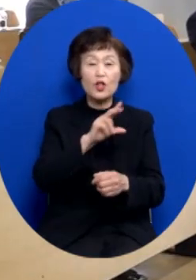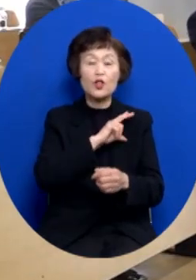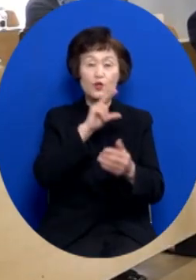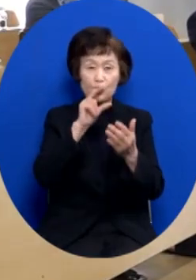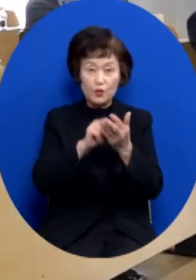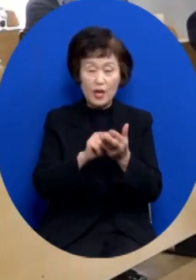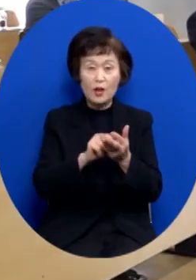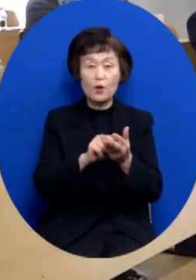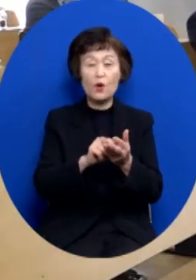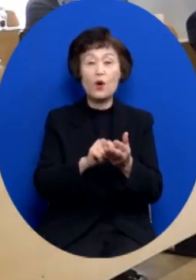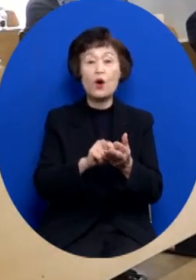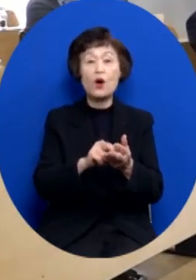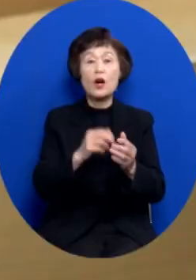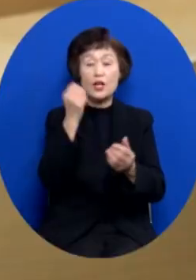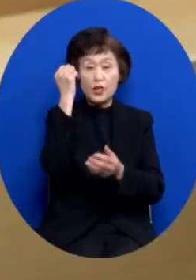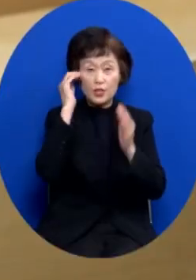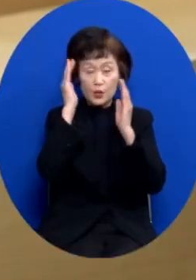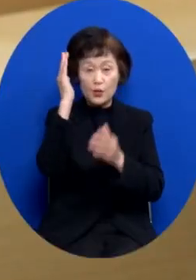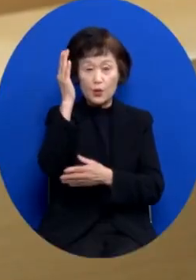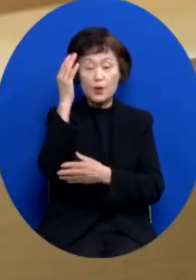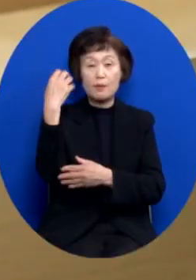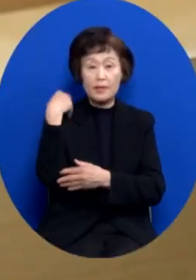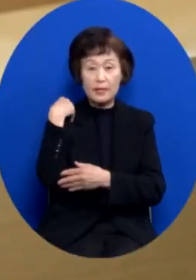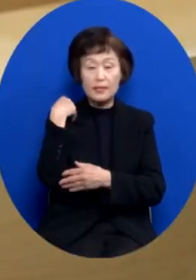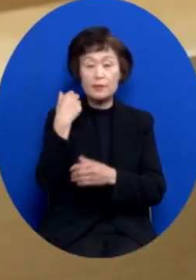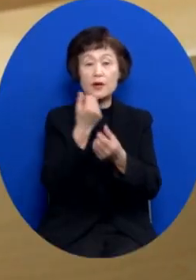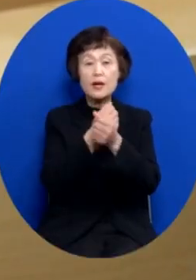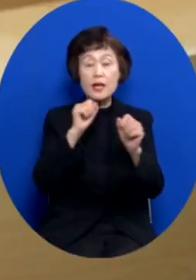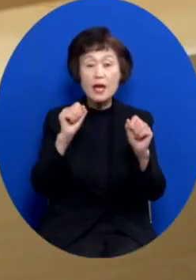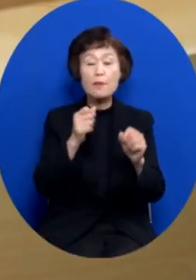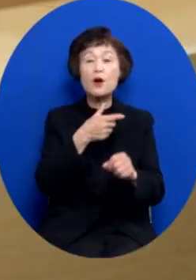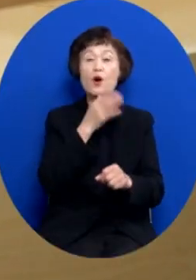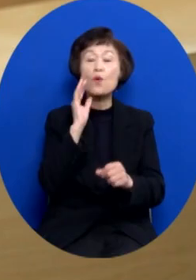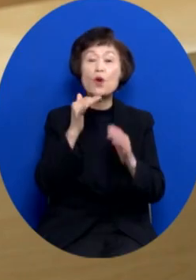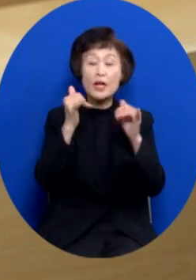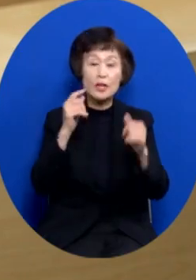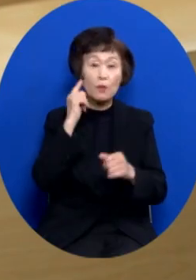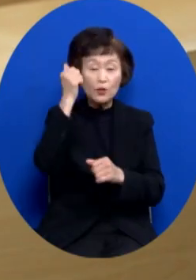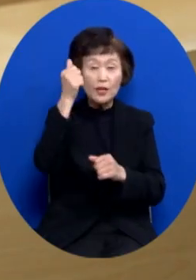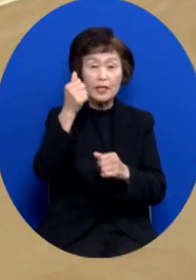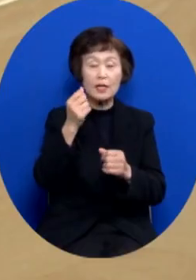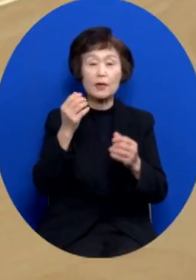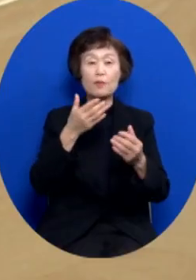주제로 설교했으며, 전 대표회장인 해방교회 이승하 원로 목사가 축도했습니다.